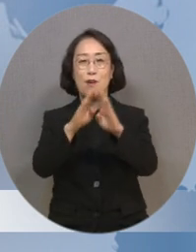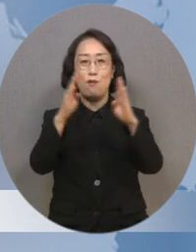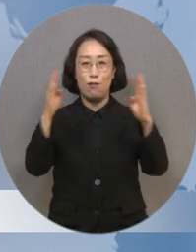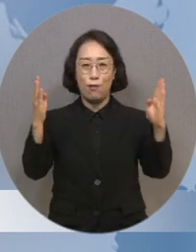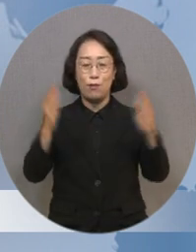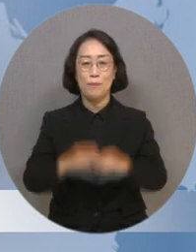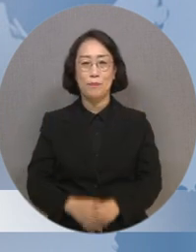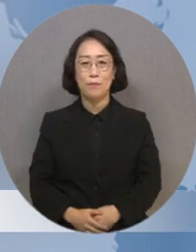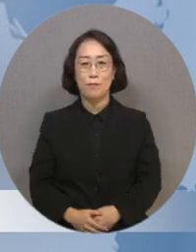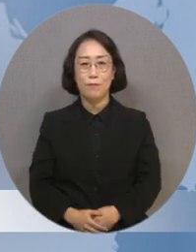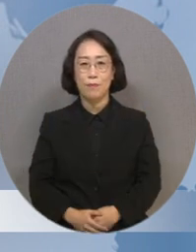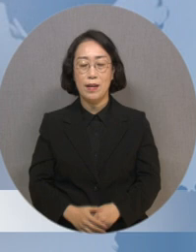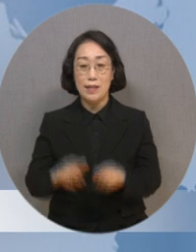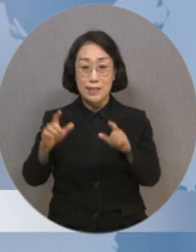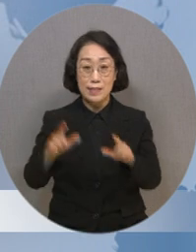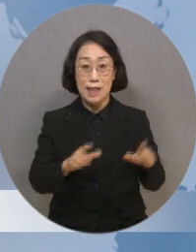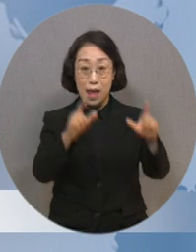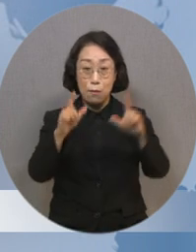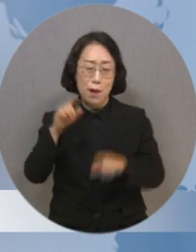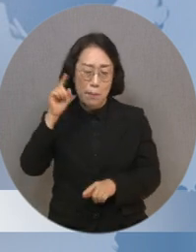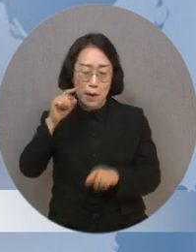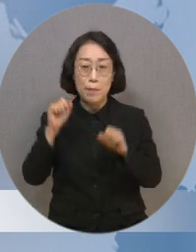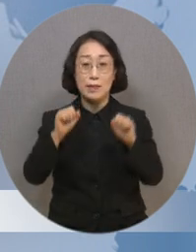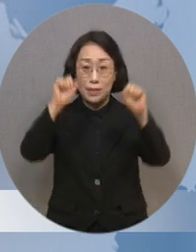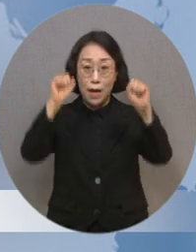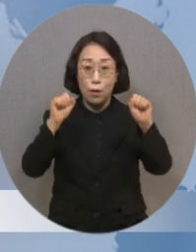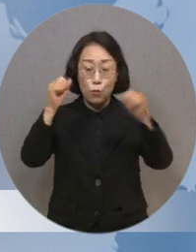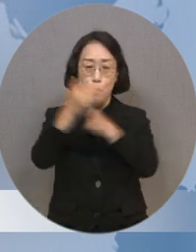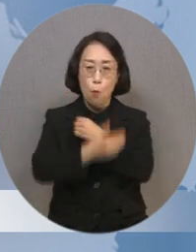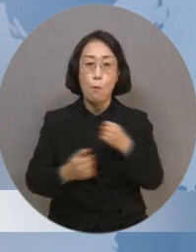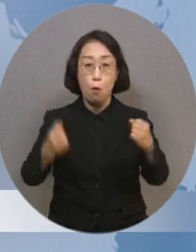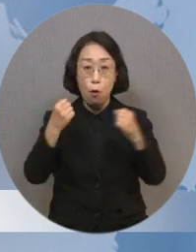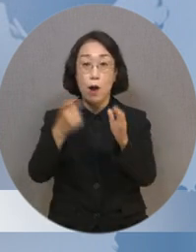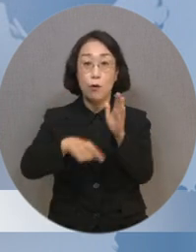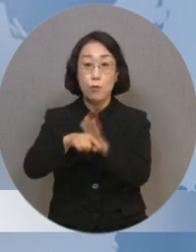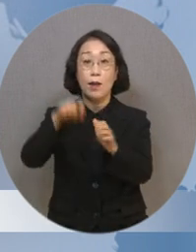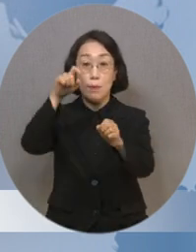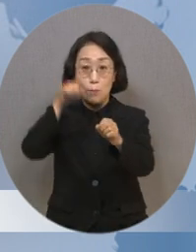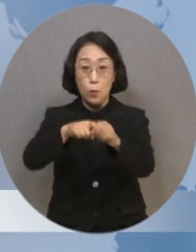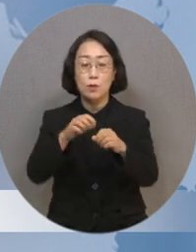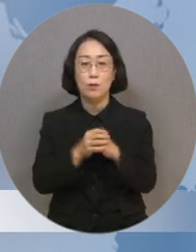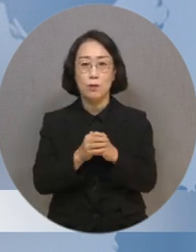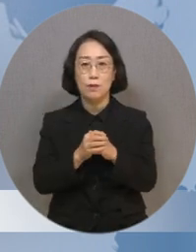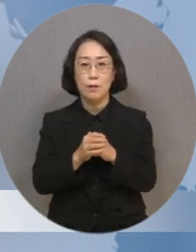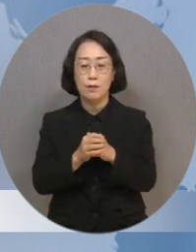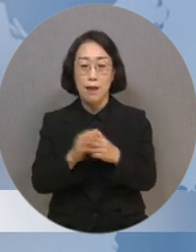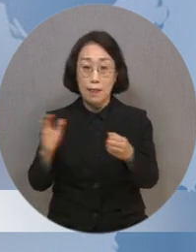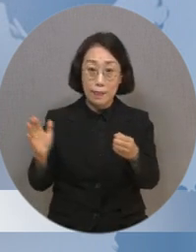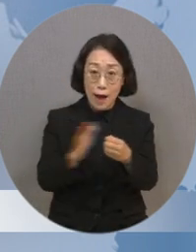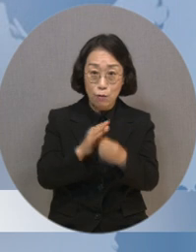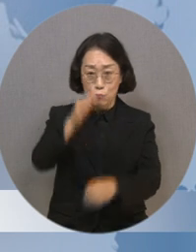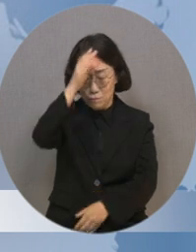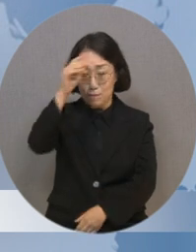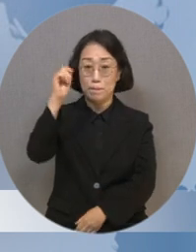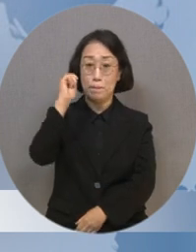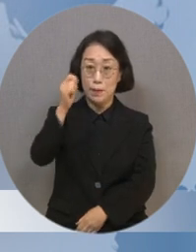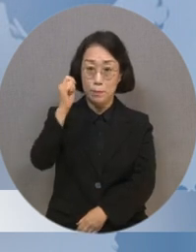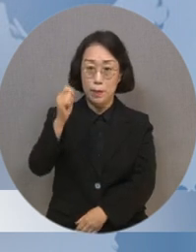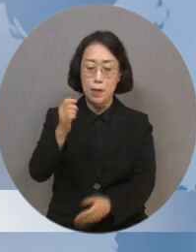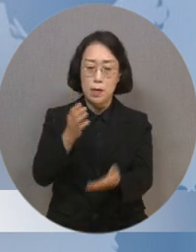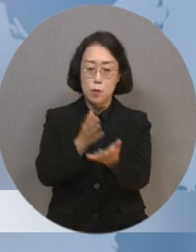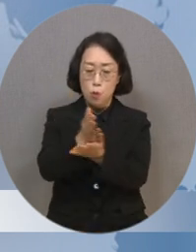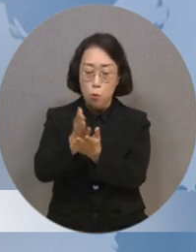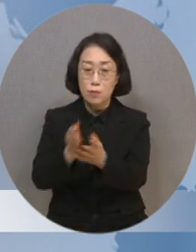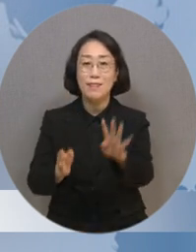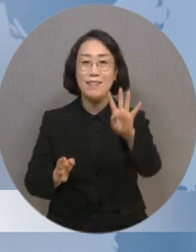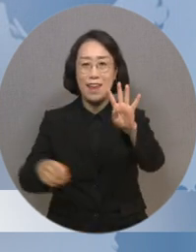열렸습니다. 생활체육을 통한 건강 증진의 일환으로 열린 이번 대회에는 탁구와 배드민턴 등 4개 정식